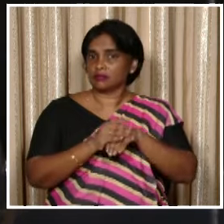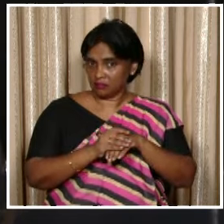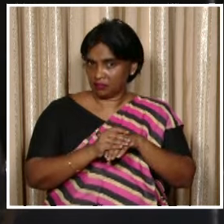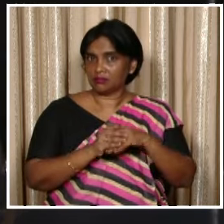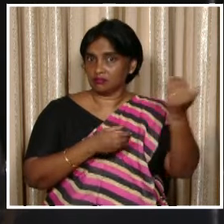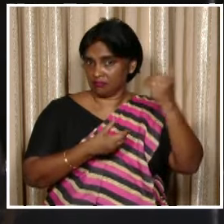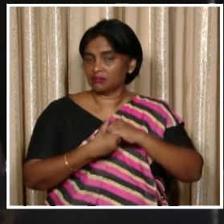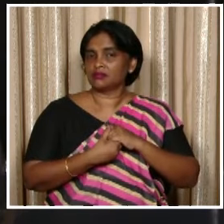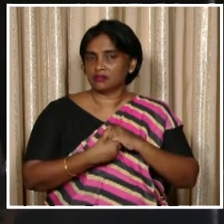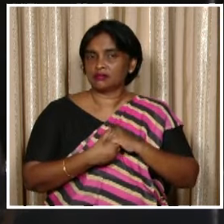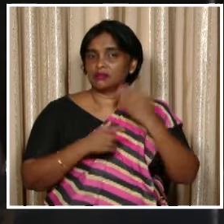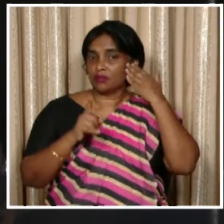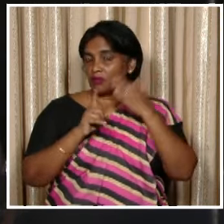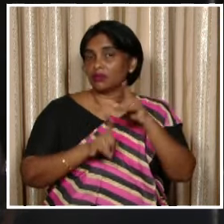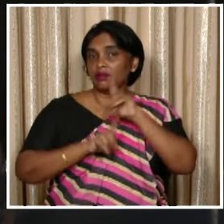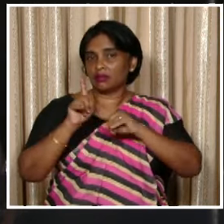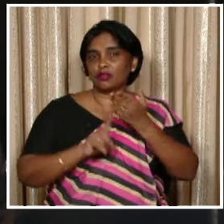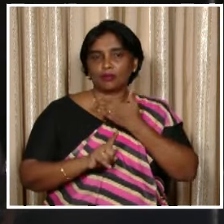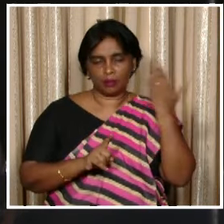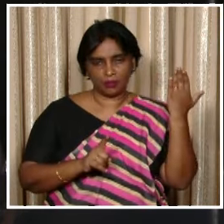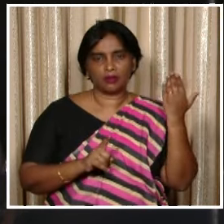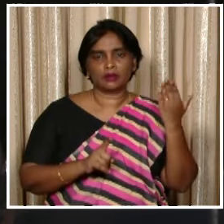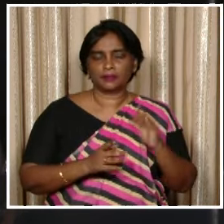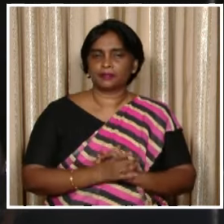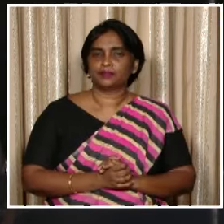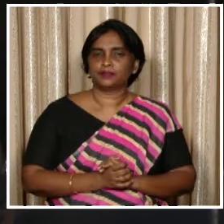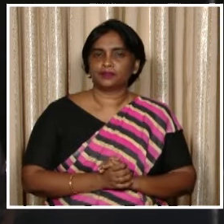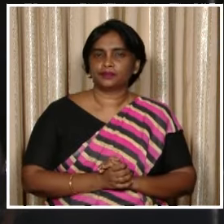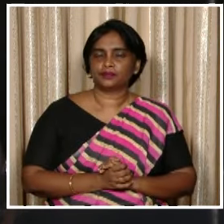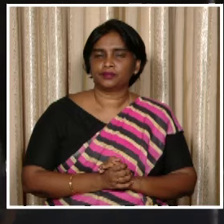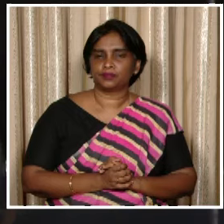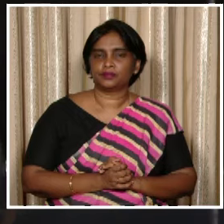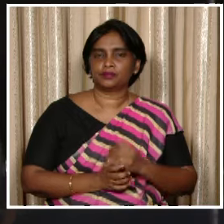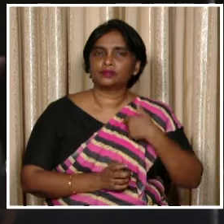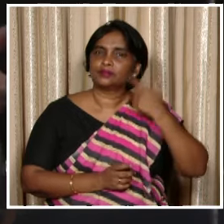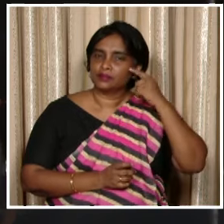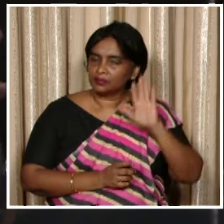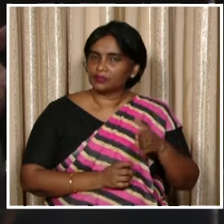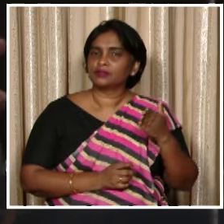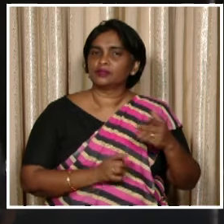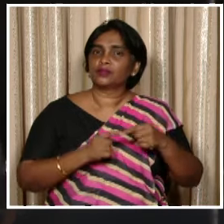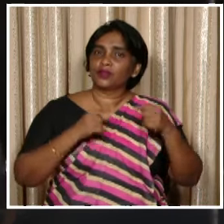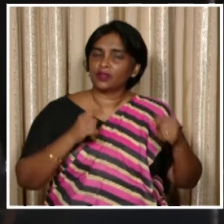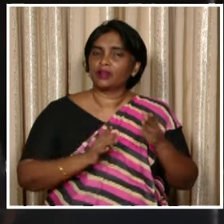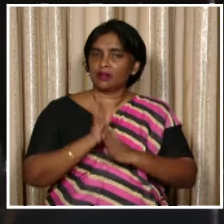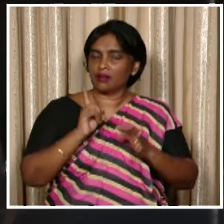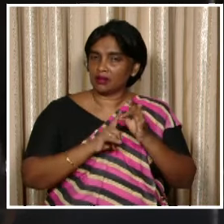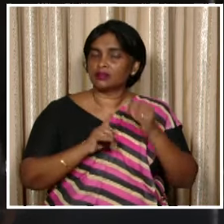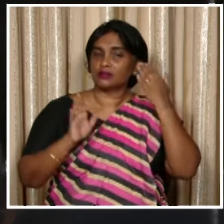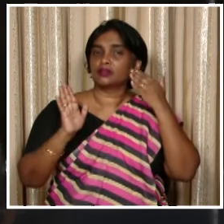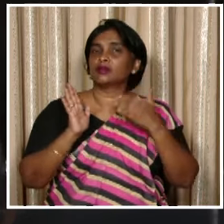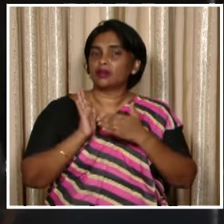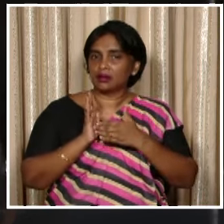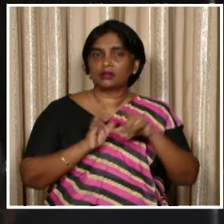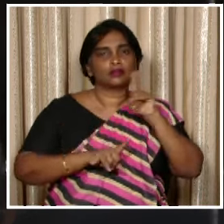එනවනම් මේ දේවල් ගැන කතා කරන්න පුළුවන්. හරි, ඉතින් මම බලාපොරොත්තු වෙනවා විපක්ෂයේ මන්ත්‍රීවරු මේ